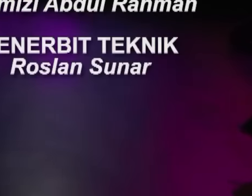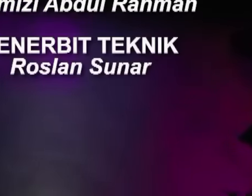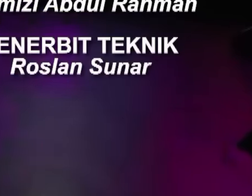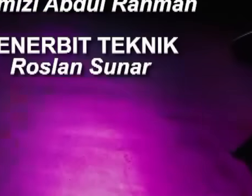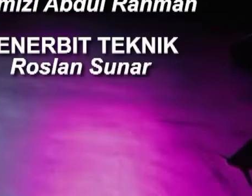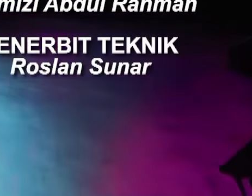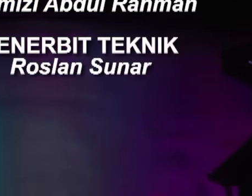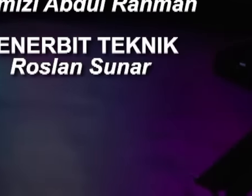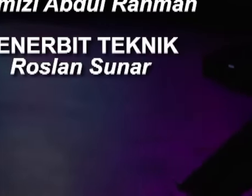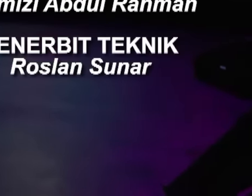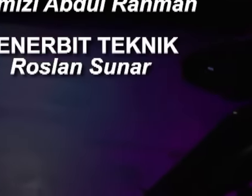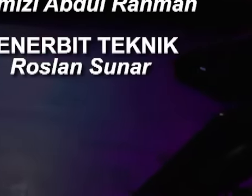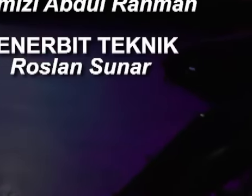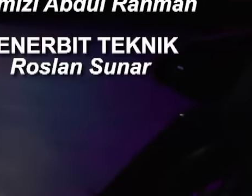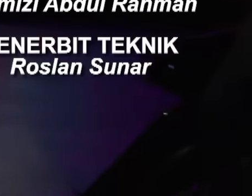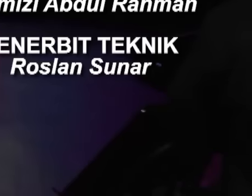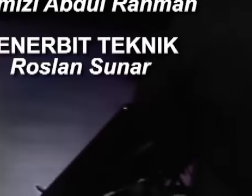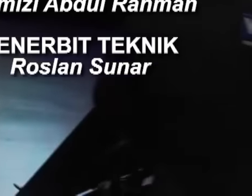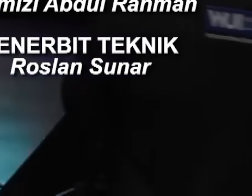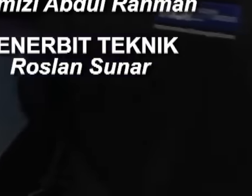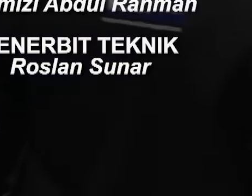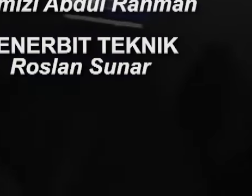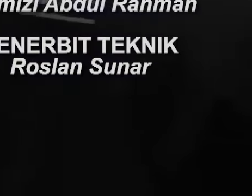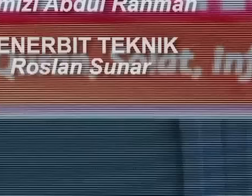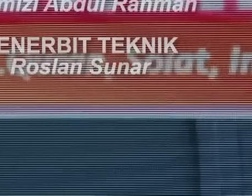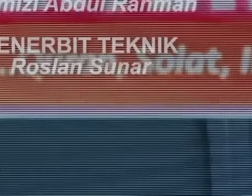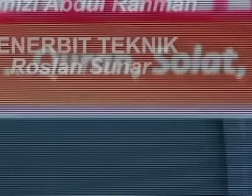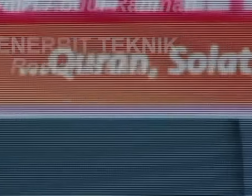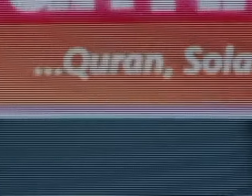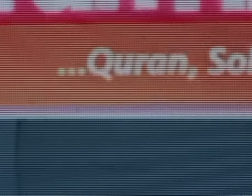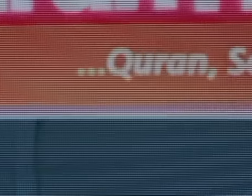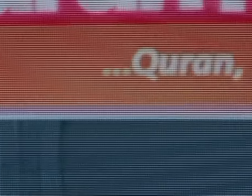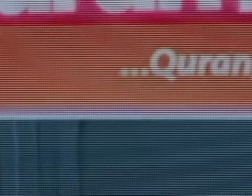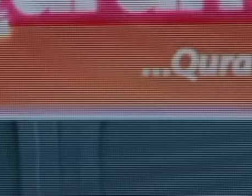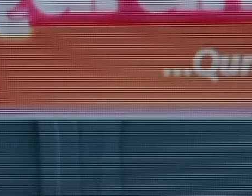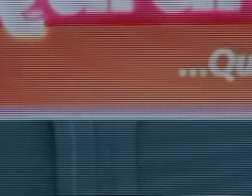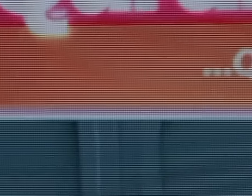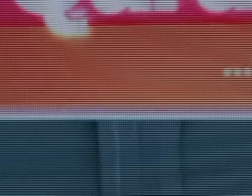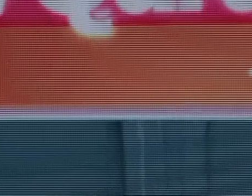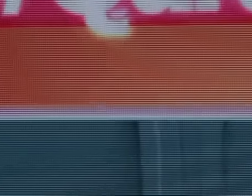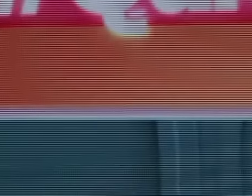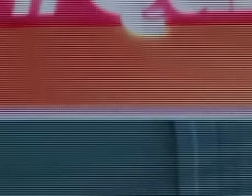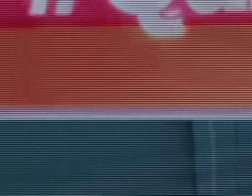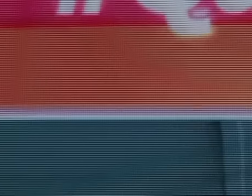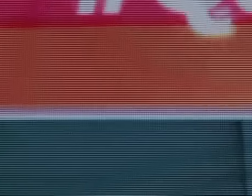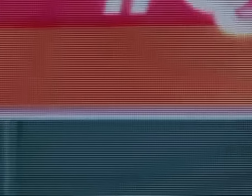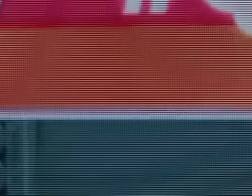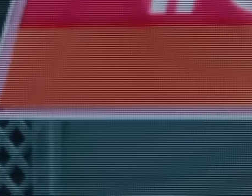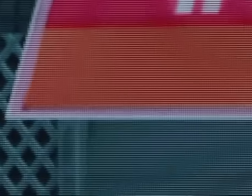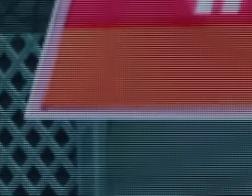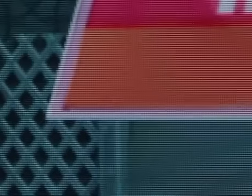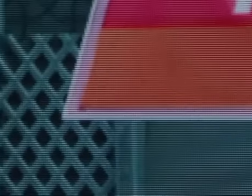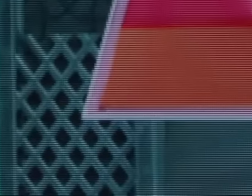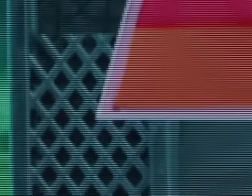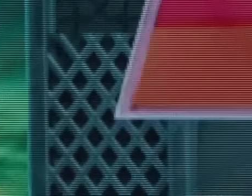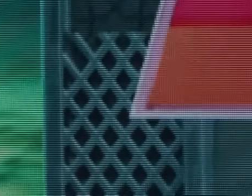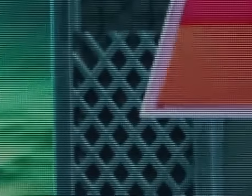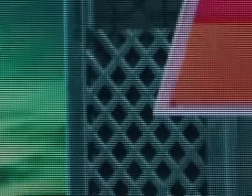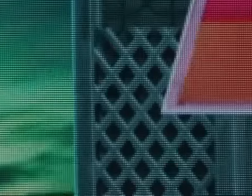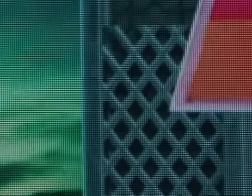منه ما جهلنا وارزقنا تلاوته.